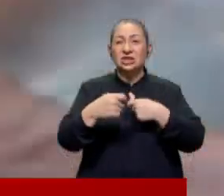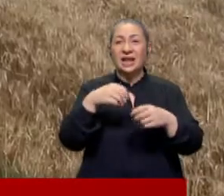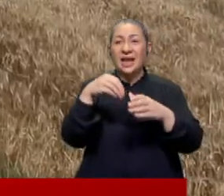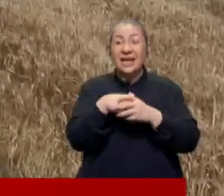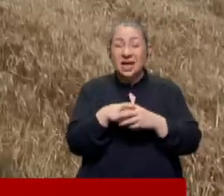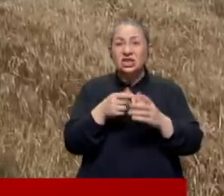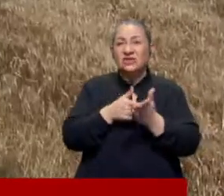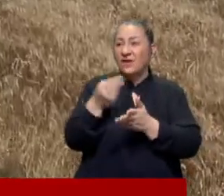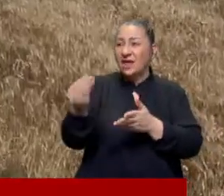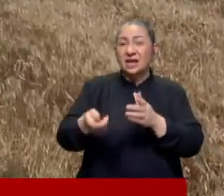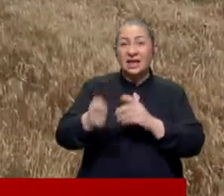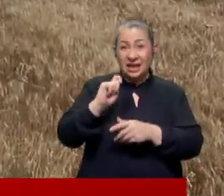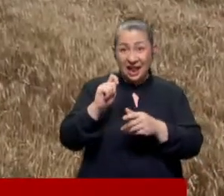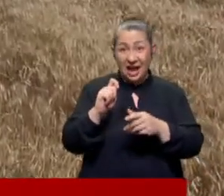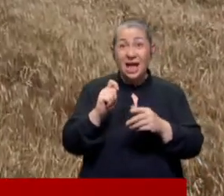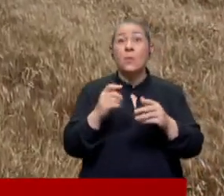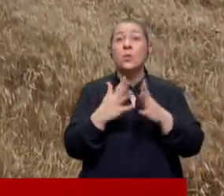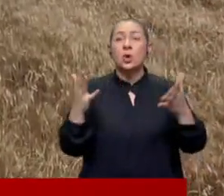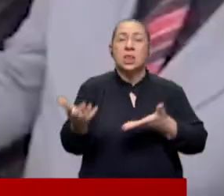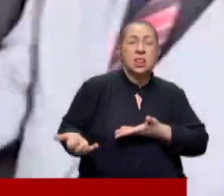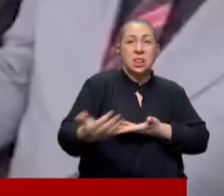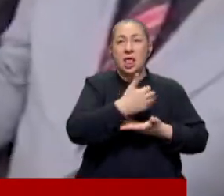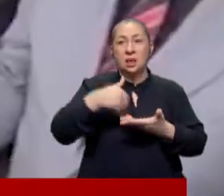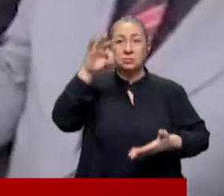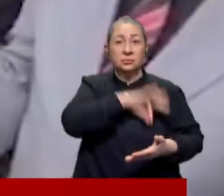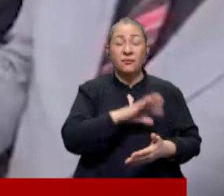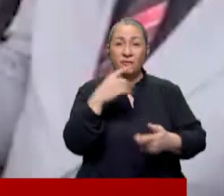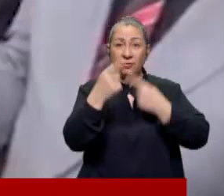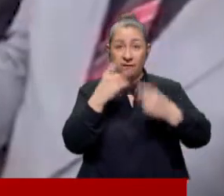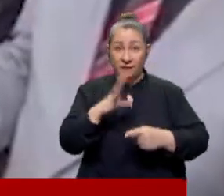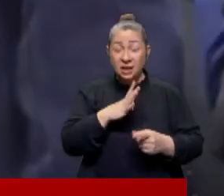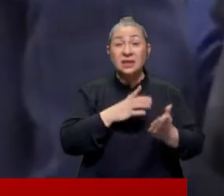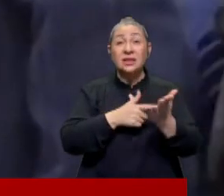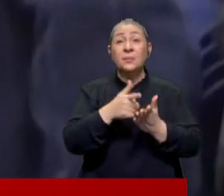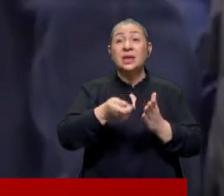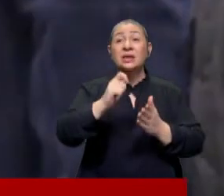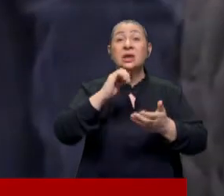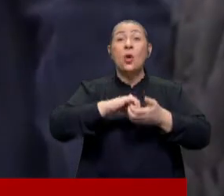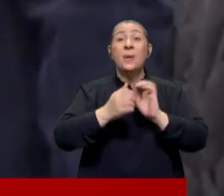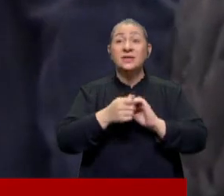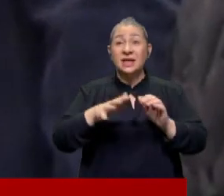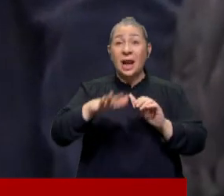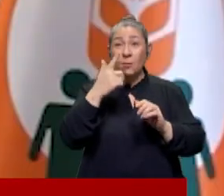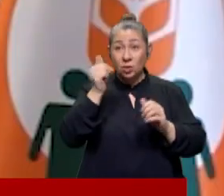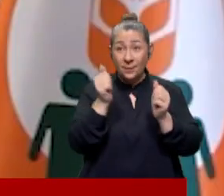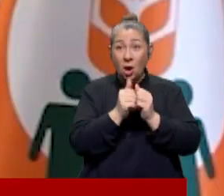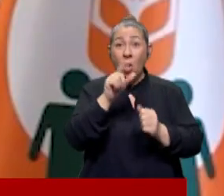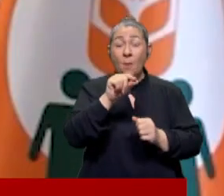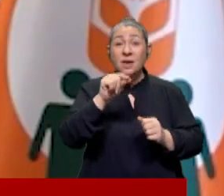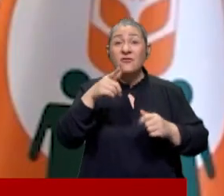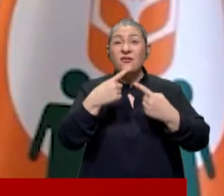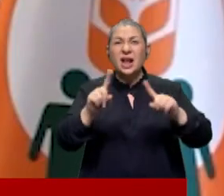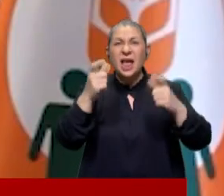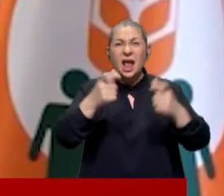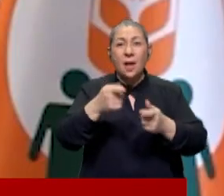aracılığıyla çiftçilere verilen krediler üzerinden büyük gelir elde ettiği iddiaları vardı. Tarım Kredi Kooperatifi Genel Müdürlüğü ile birlikte 11 yerden